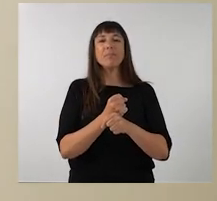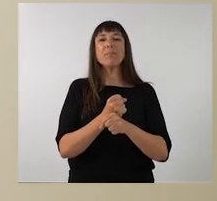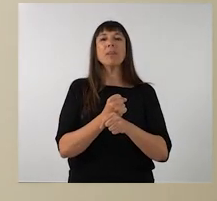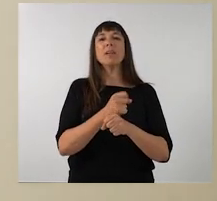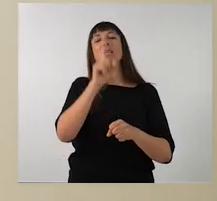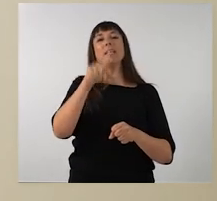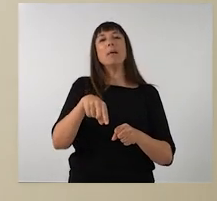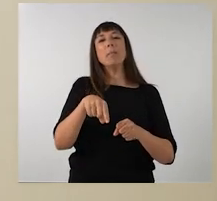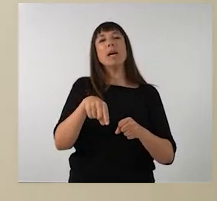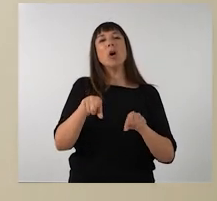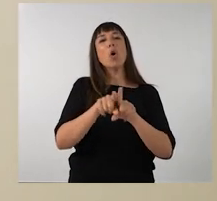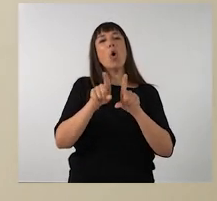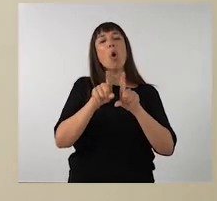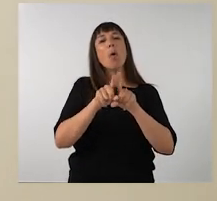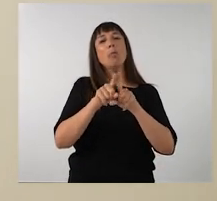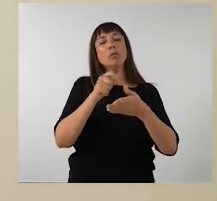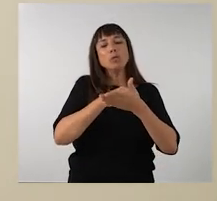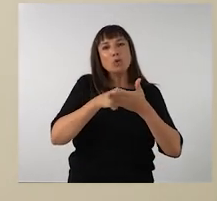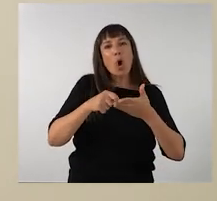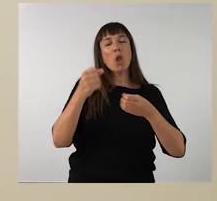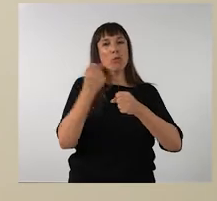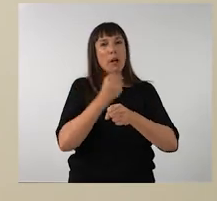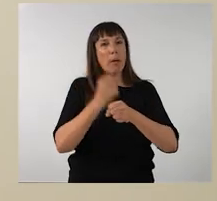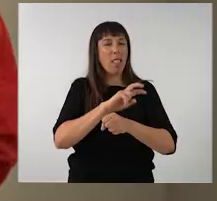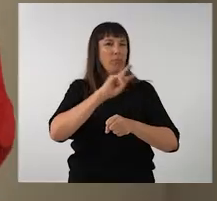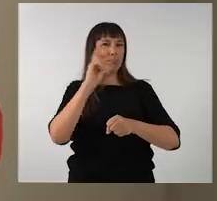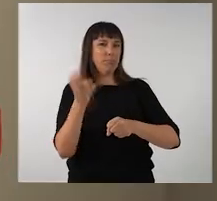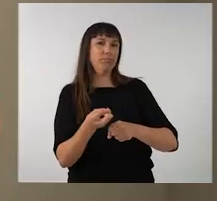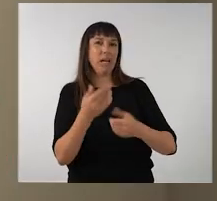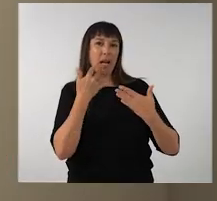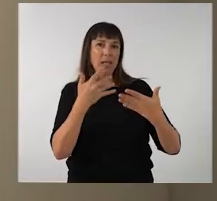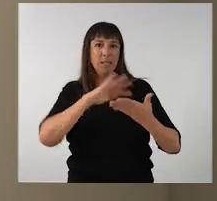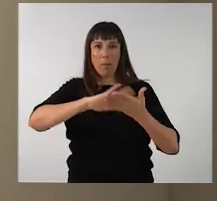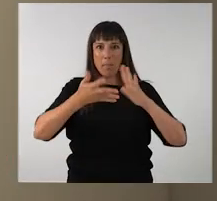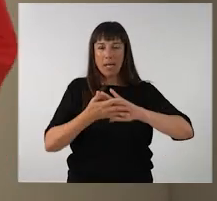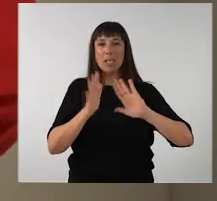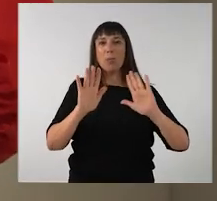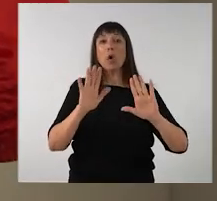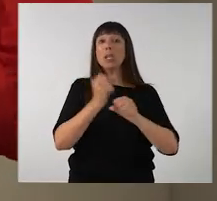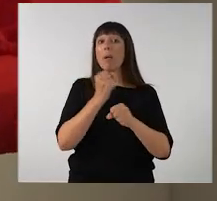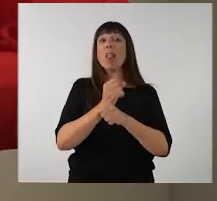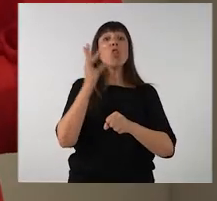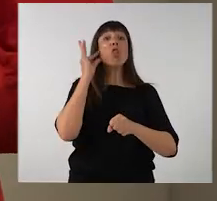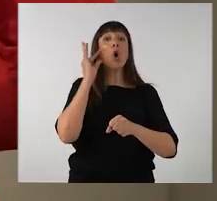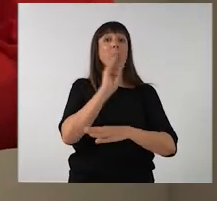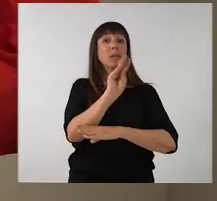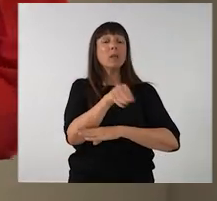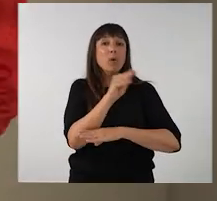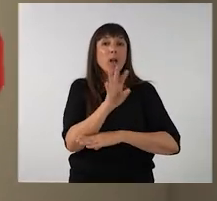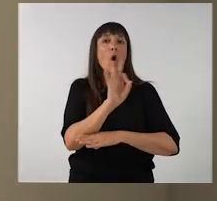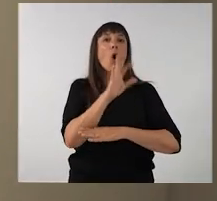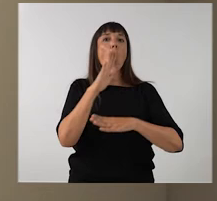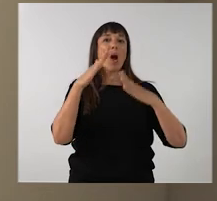que s'ha configurat molts aspectes doncs, del treball, de la retribució, etc. Però els treballs de les dones, les cures, els